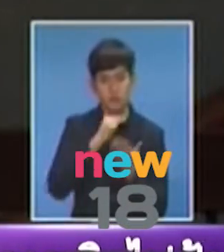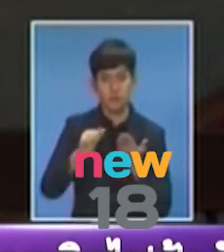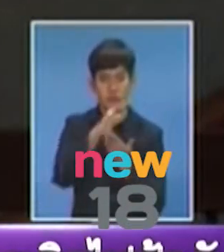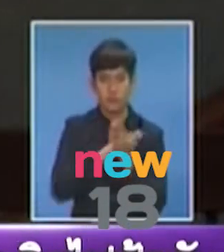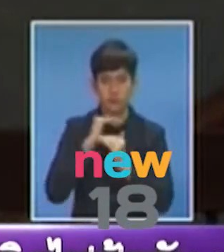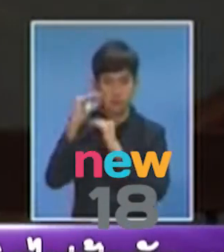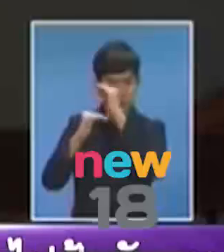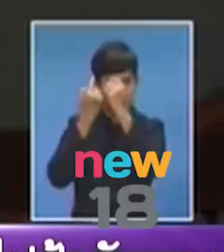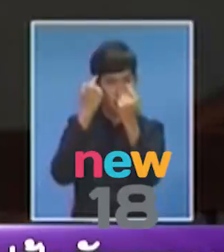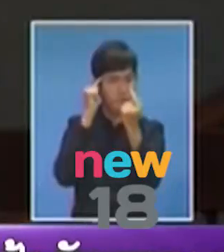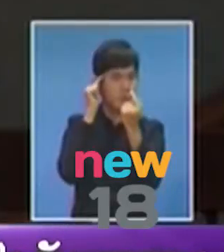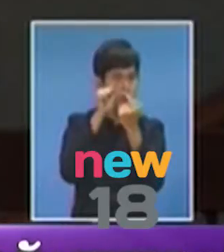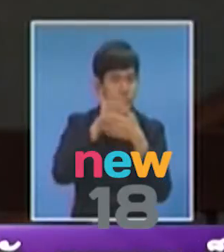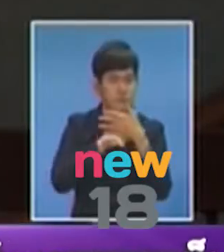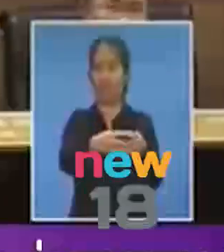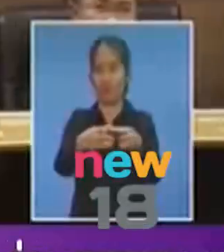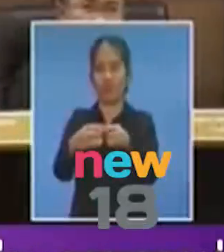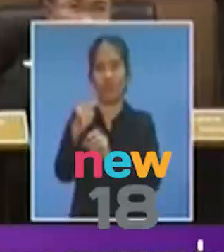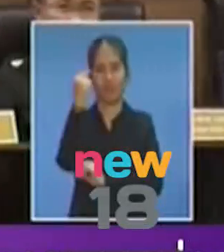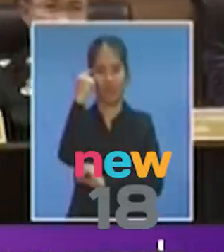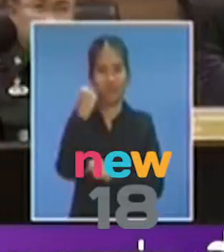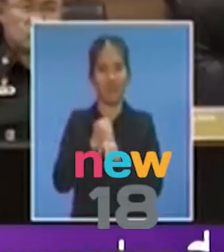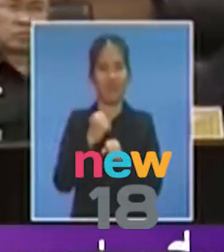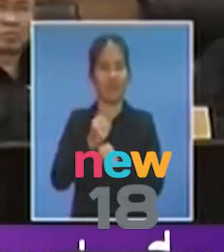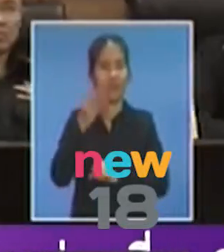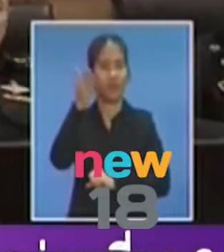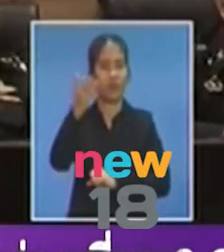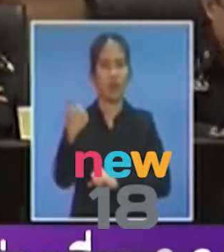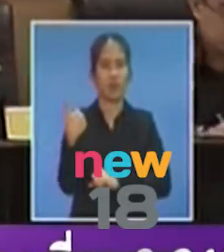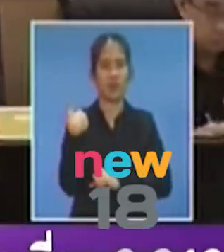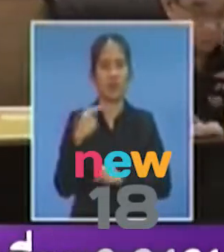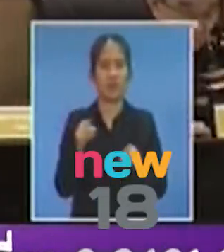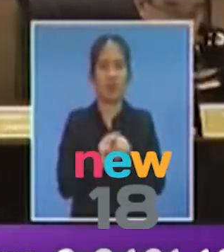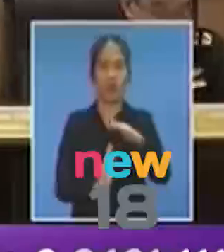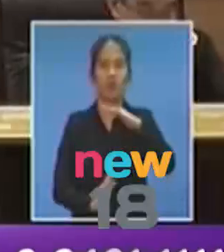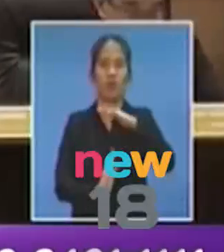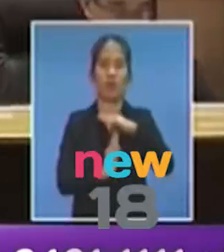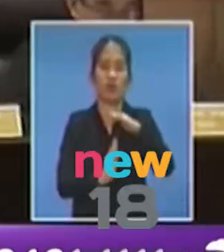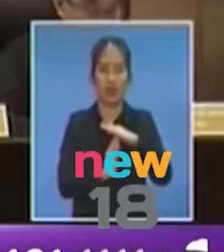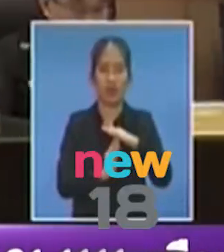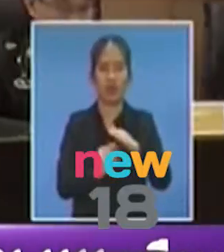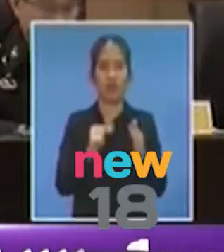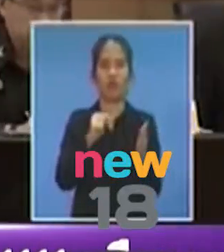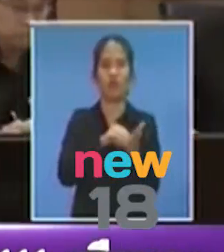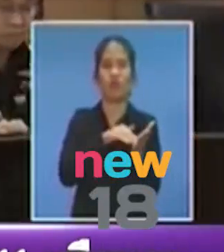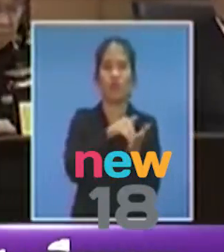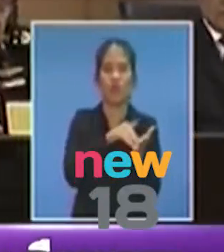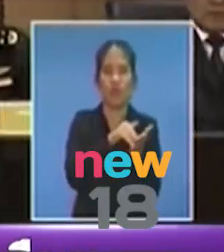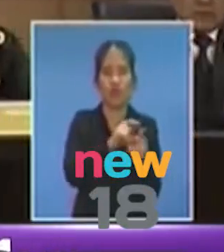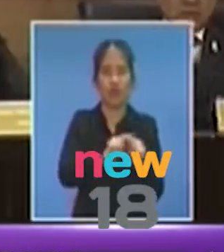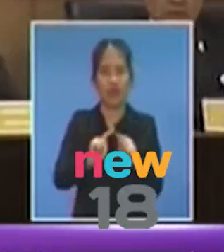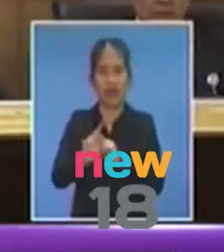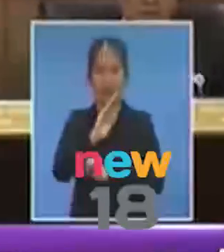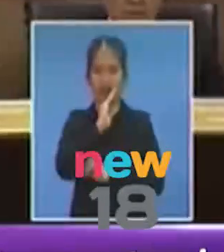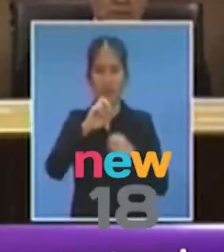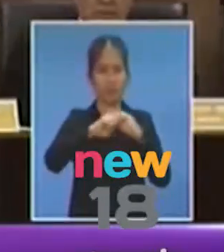โดยเฉพาะการพัฒนาคนซึ่งเป็นสิ่งที่สำคัญที่สุดเพราะเป็นพื้นฐานในการพัฒนาทุกเรื่องแม้จะมีคนคอยต่อต้านก็ตาม